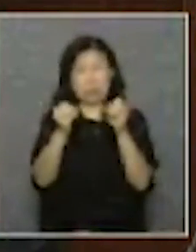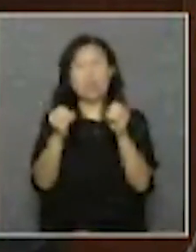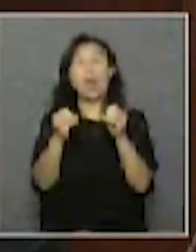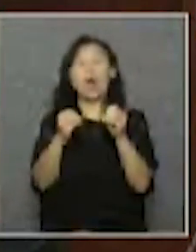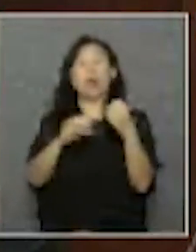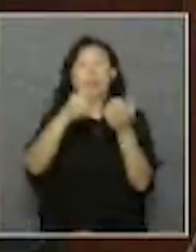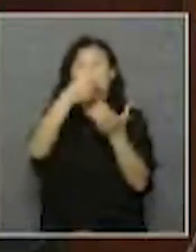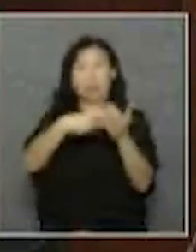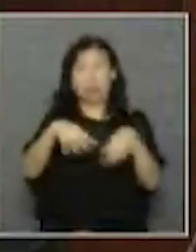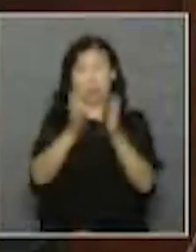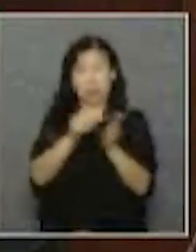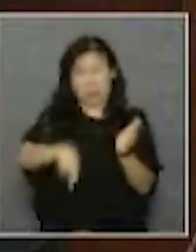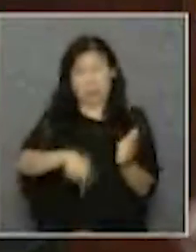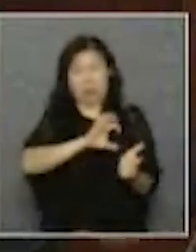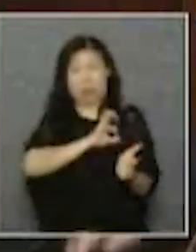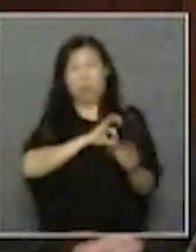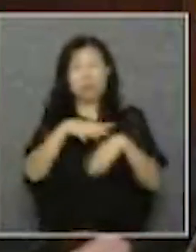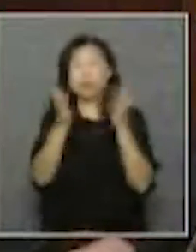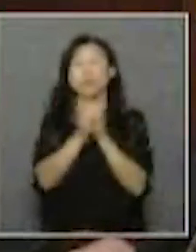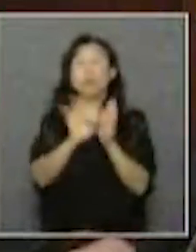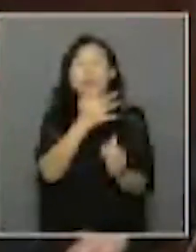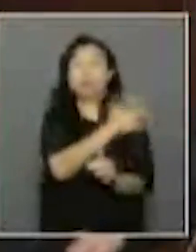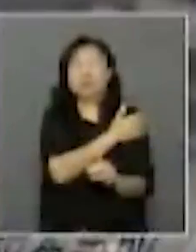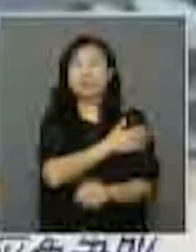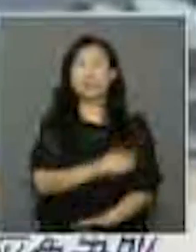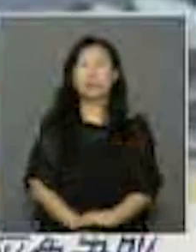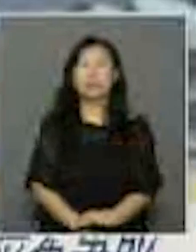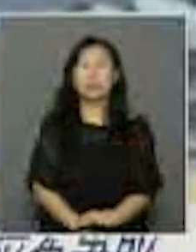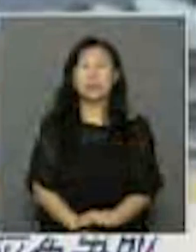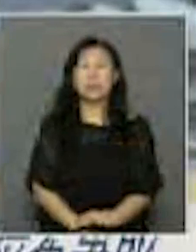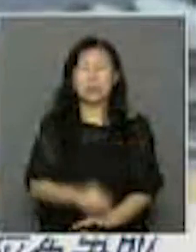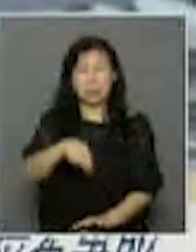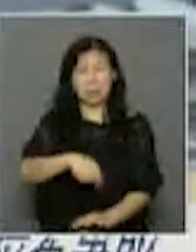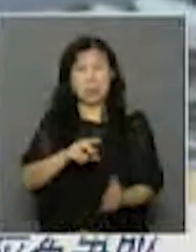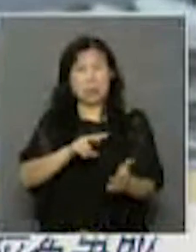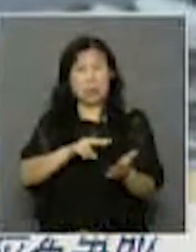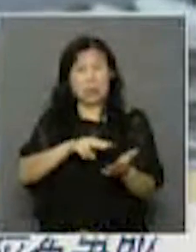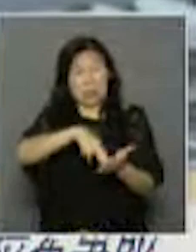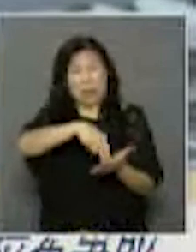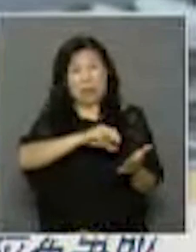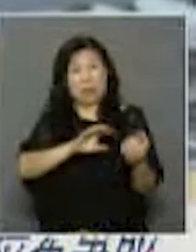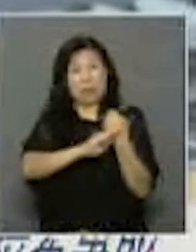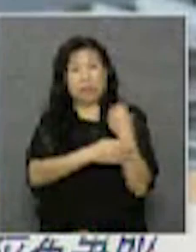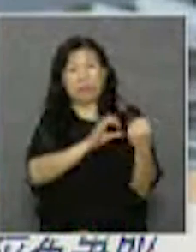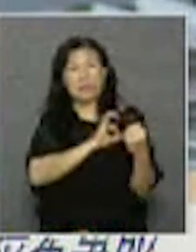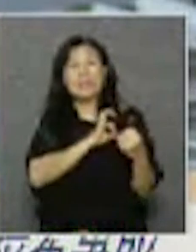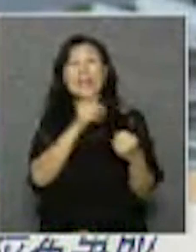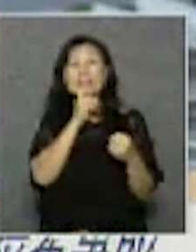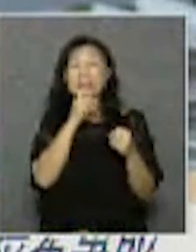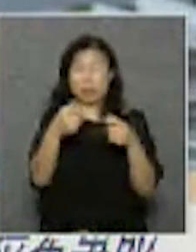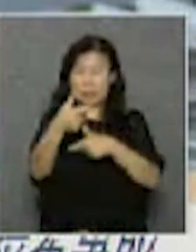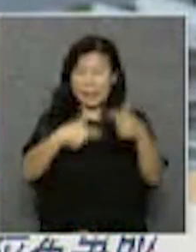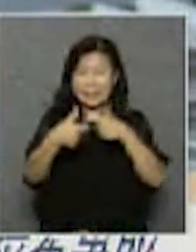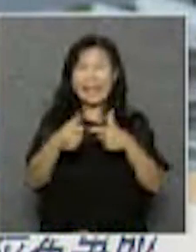會亦都冇呢個咁嘅職權，所以咧， 本會有權就任何關於財政預算案裏面嘅分目嘅支